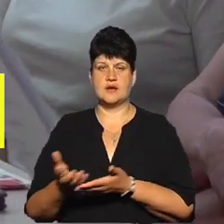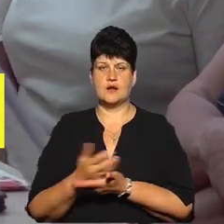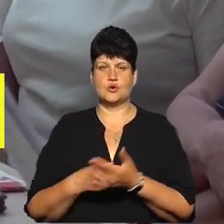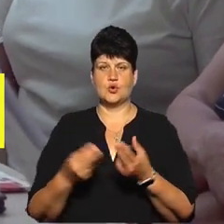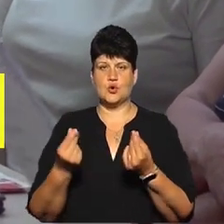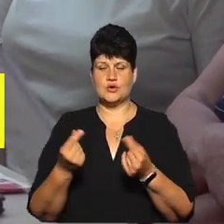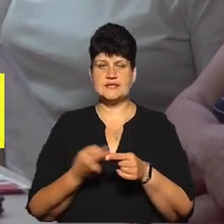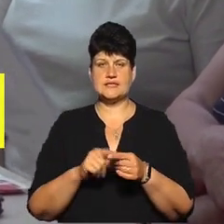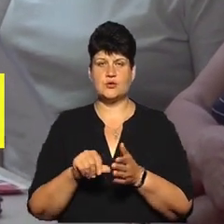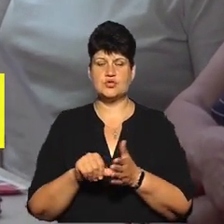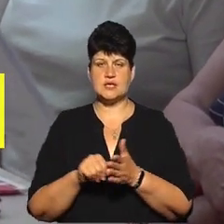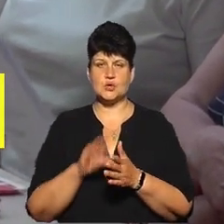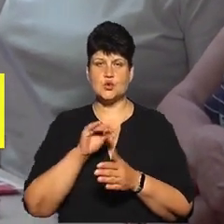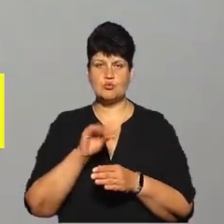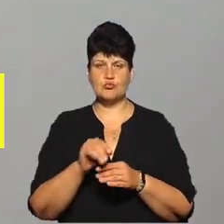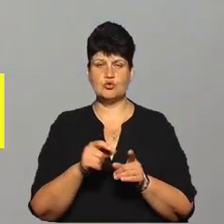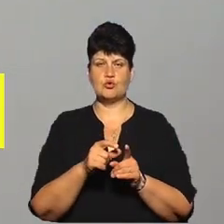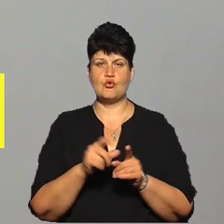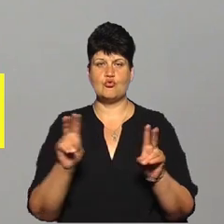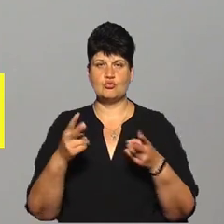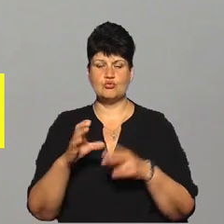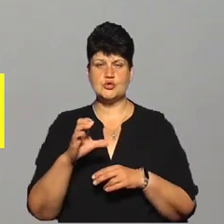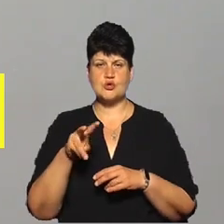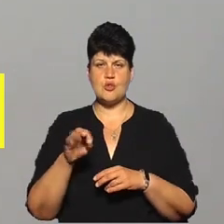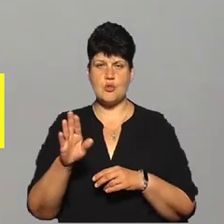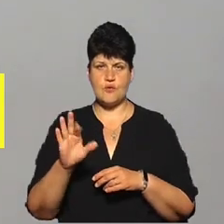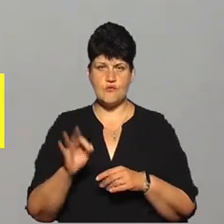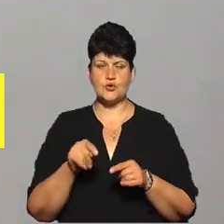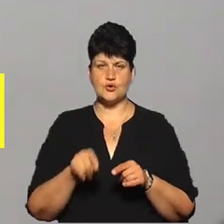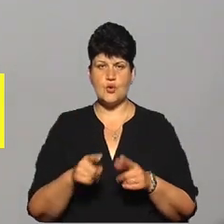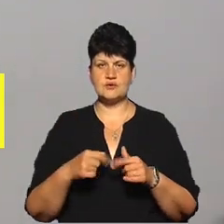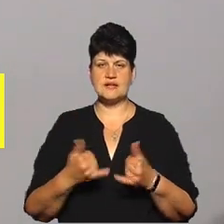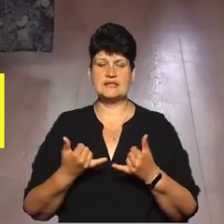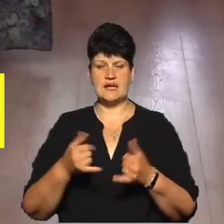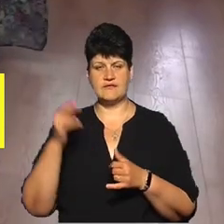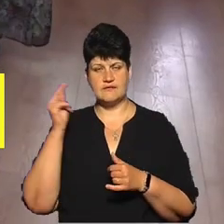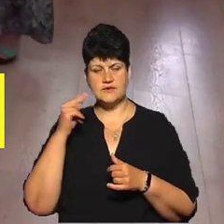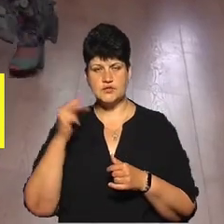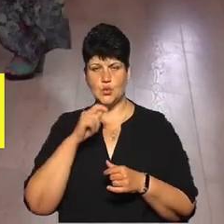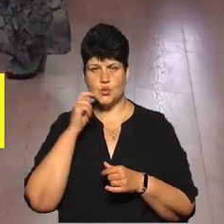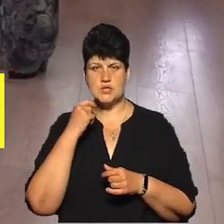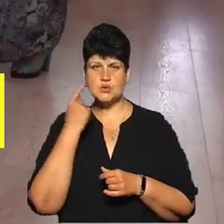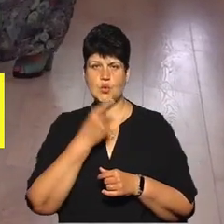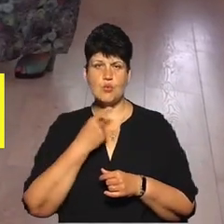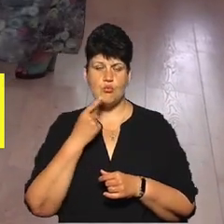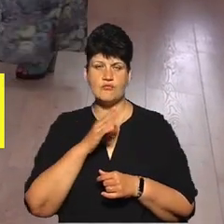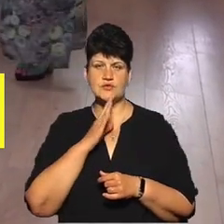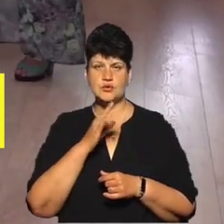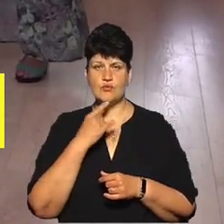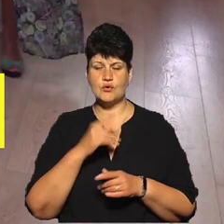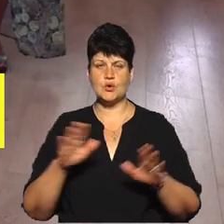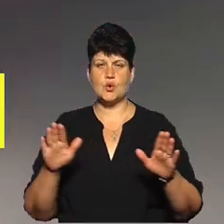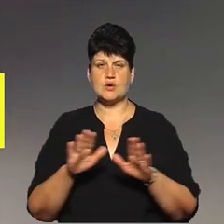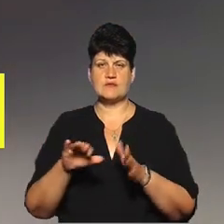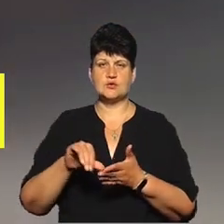клубу «Слово». Його організували для вивчення української мови, розповідає засновниця клубу Зоряна Гуцул. Жінка каже, хористи виступають у